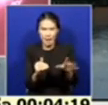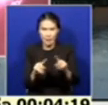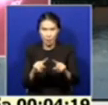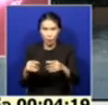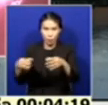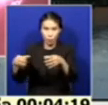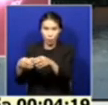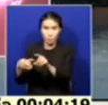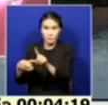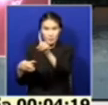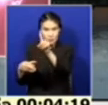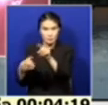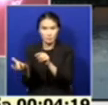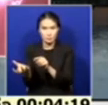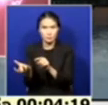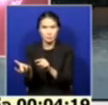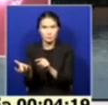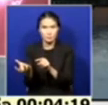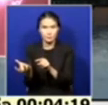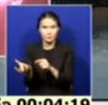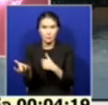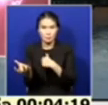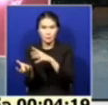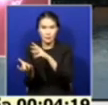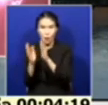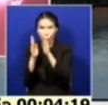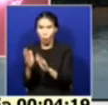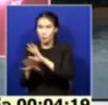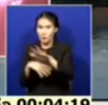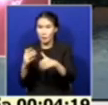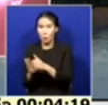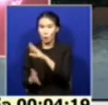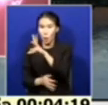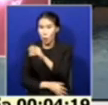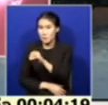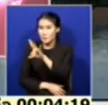แยกเป็น2กลุ่มใหญ่ๆได้นะ